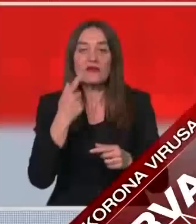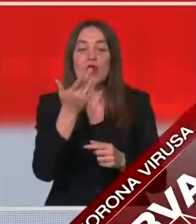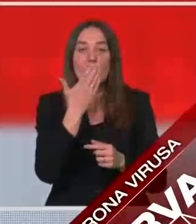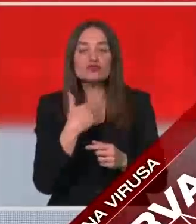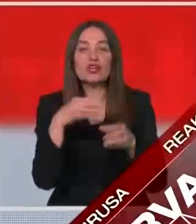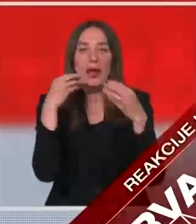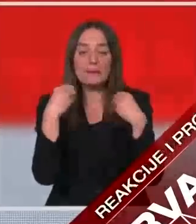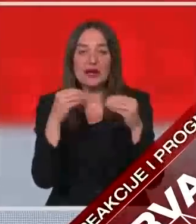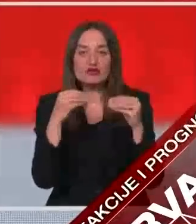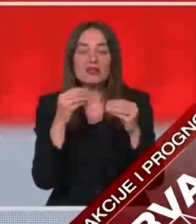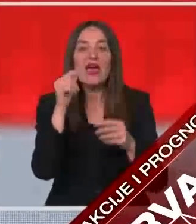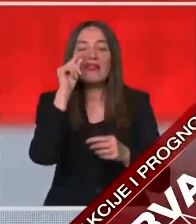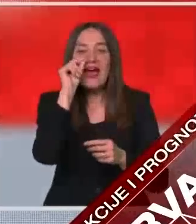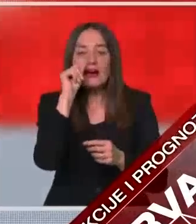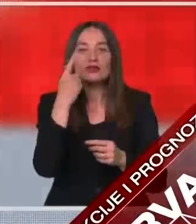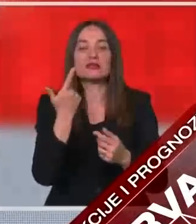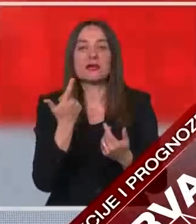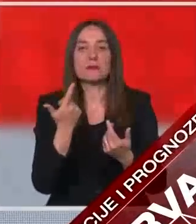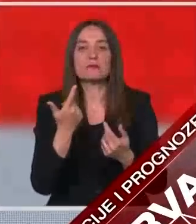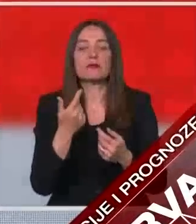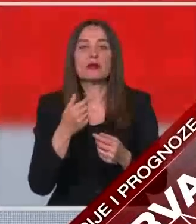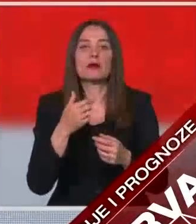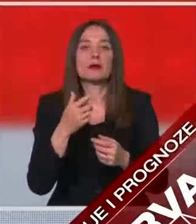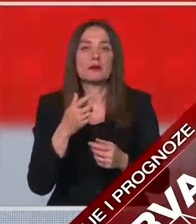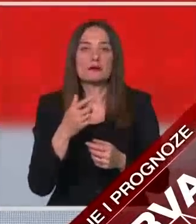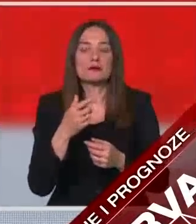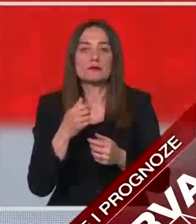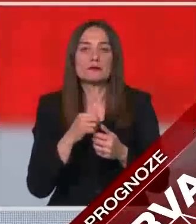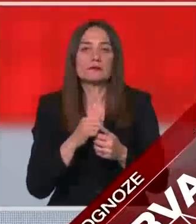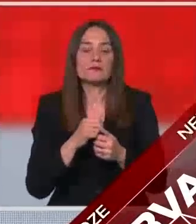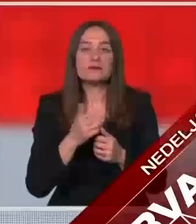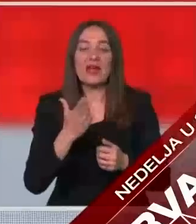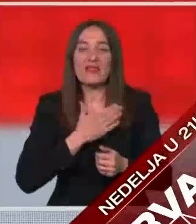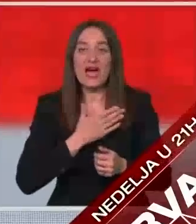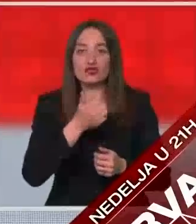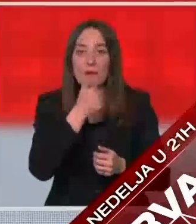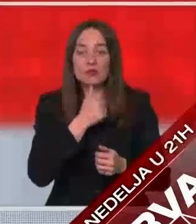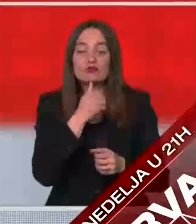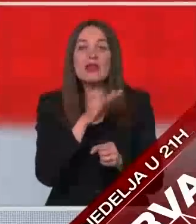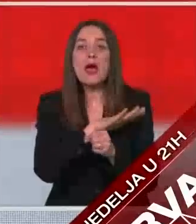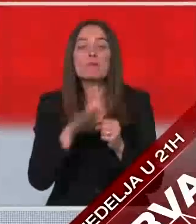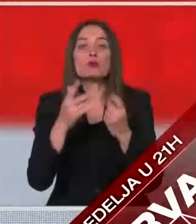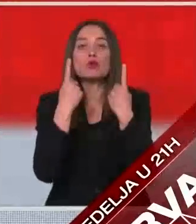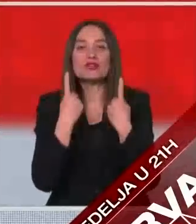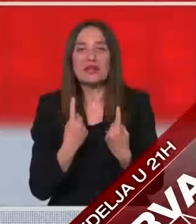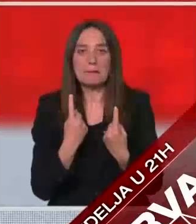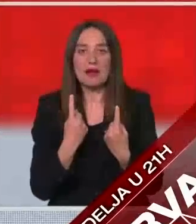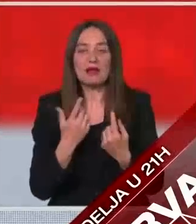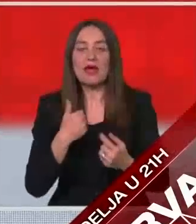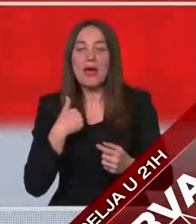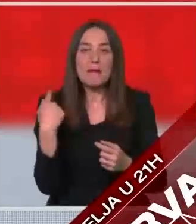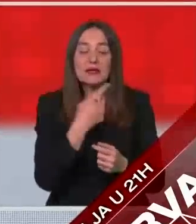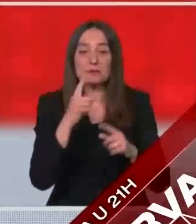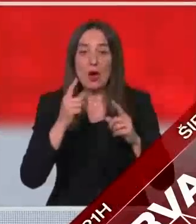pričamo narodski, ako tako mogu da se izrazim, dakle, naš budžet je potpuno stabilan. Mi smo